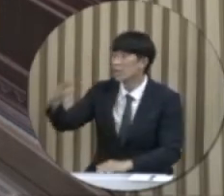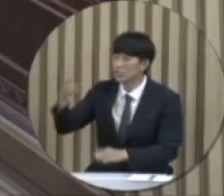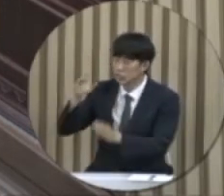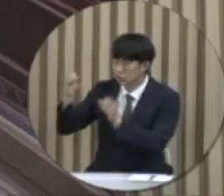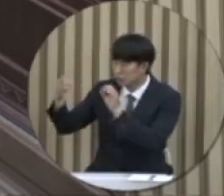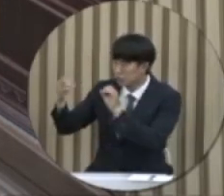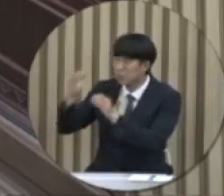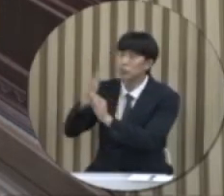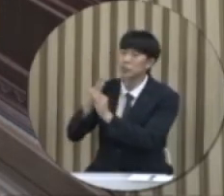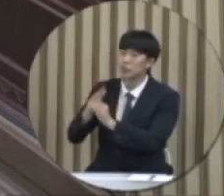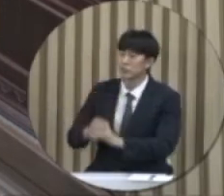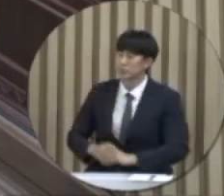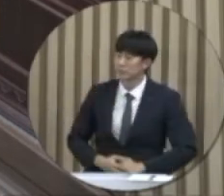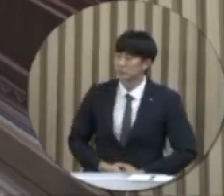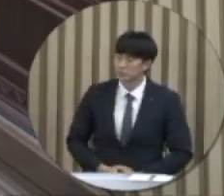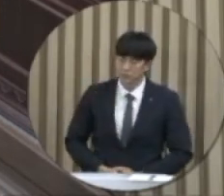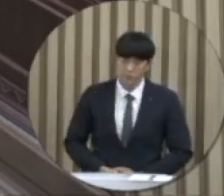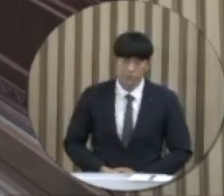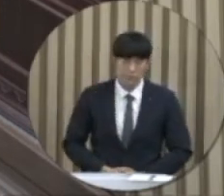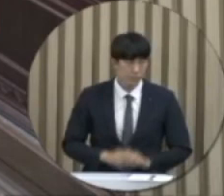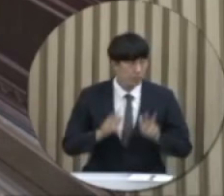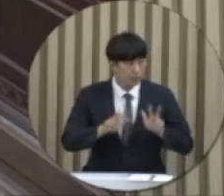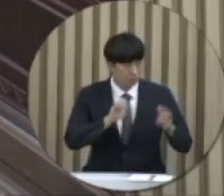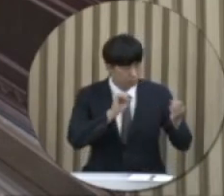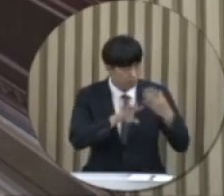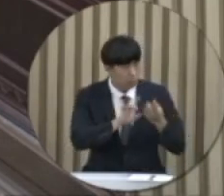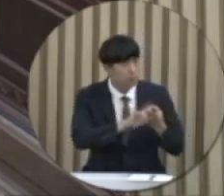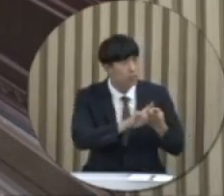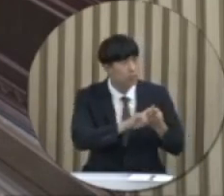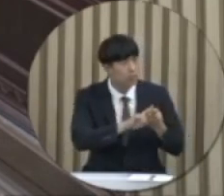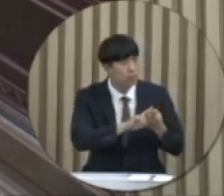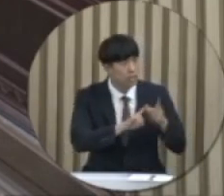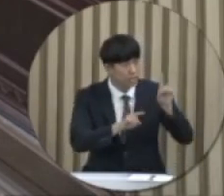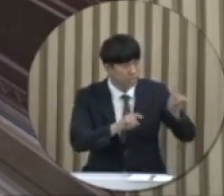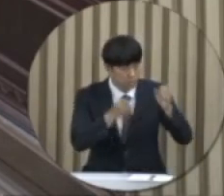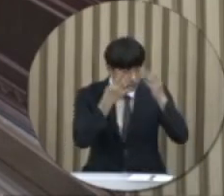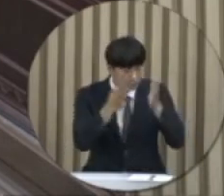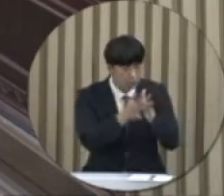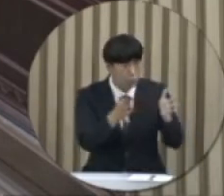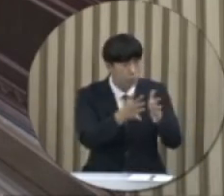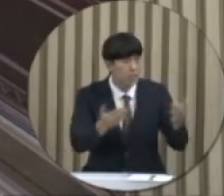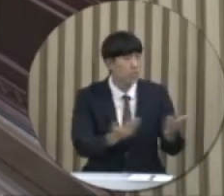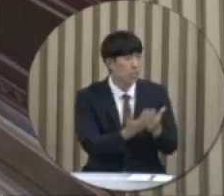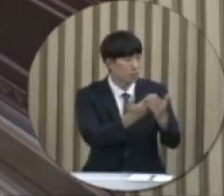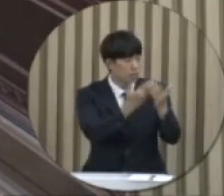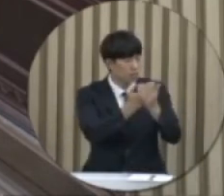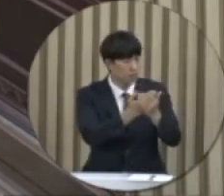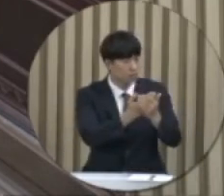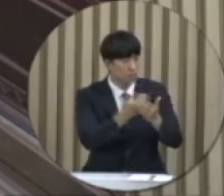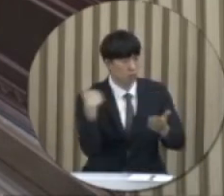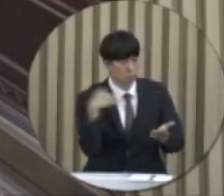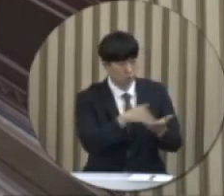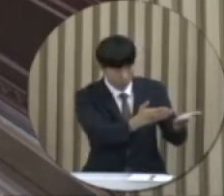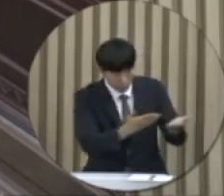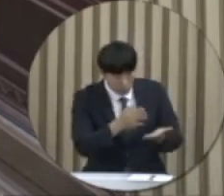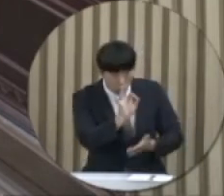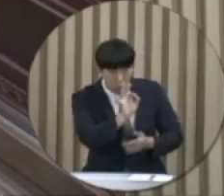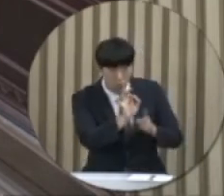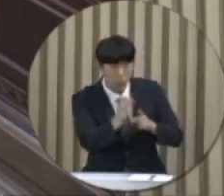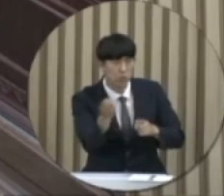네. 지금 말씀하신 대로 1신도시의 개발이 환수 금액과 그리고 또